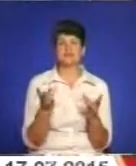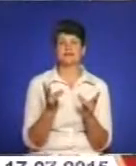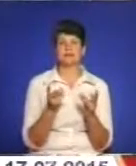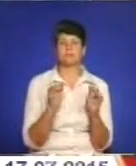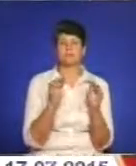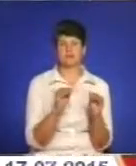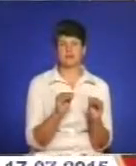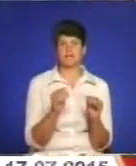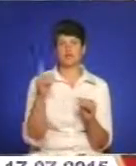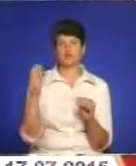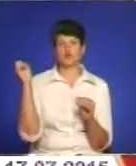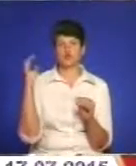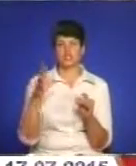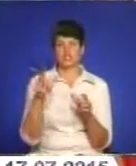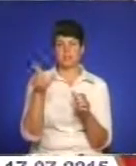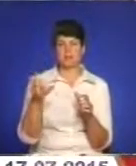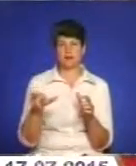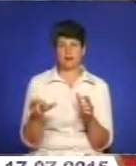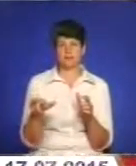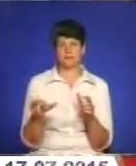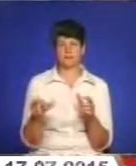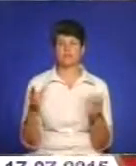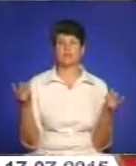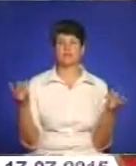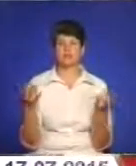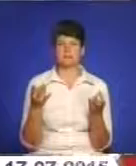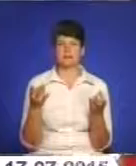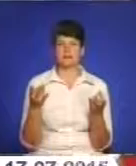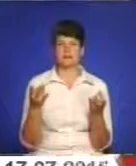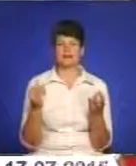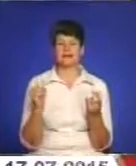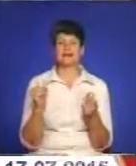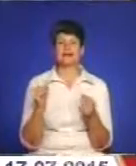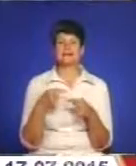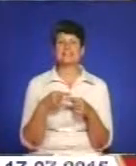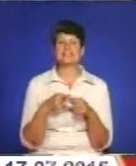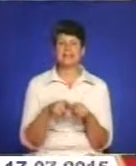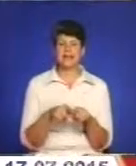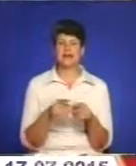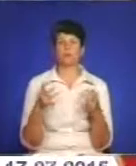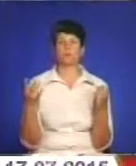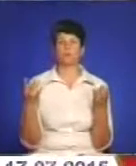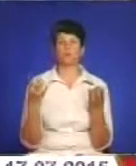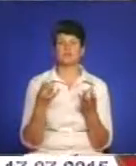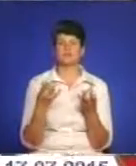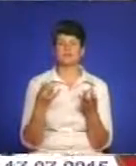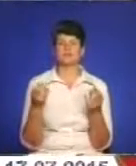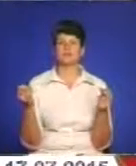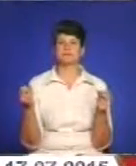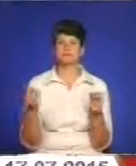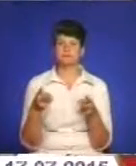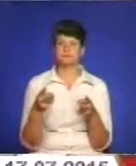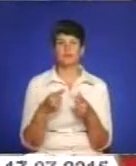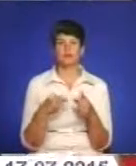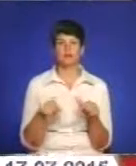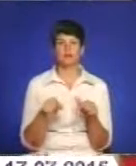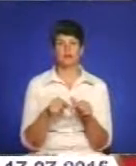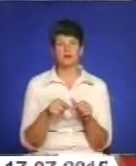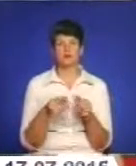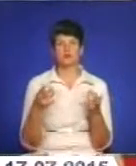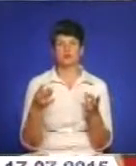батареї. Значить, потрібні інженери, потрібні фахівці в тій галузі і